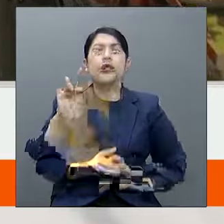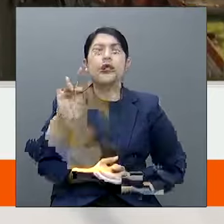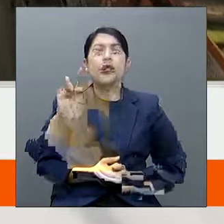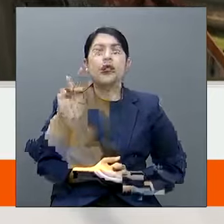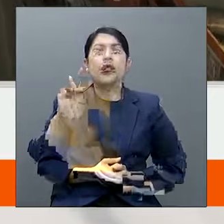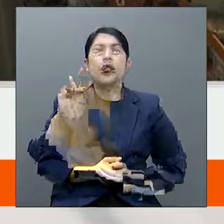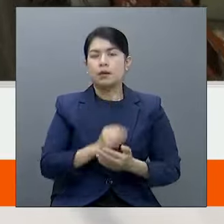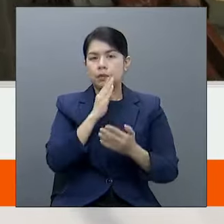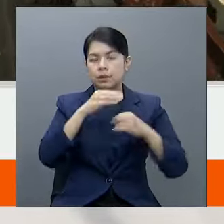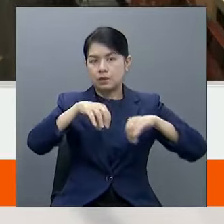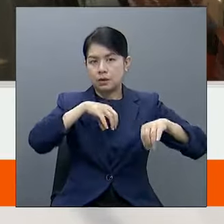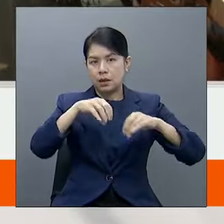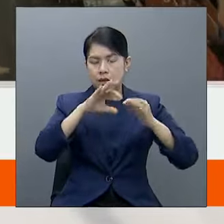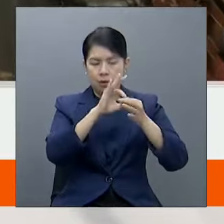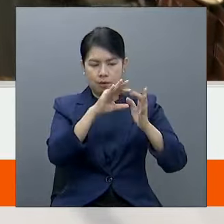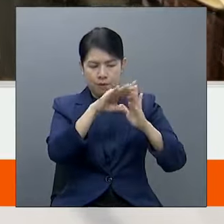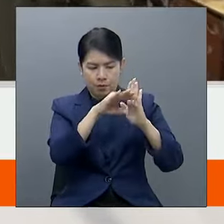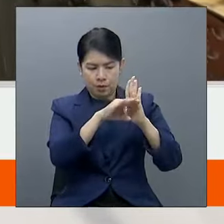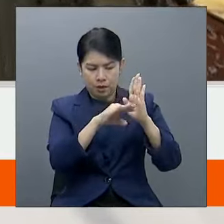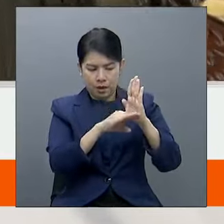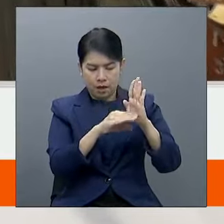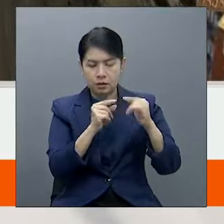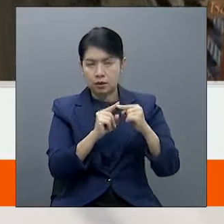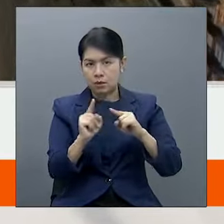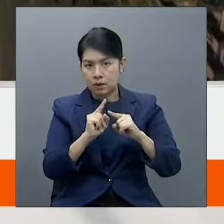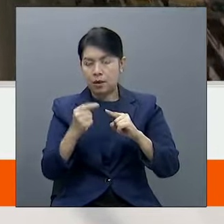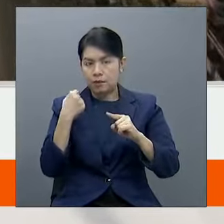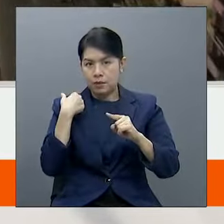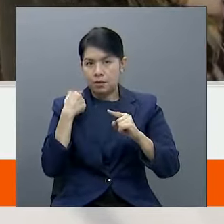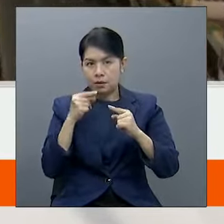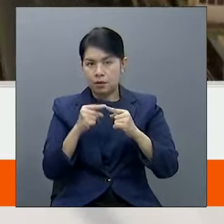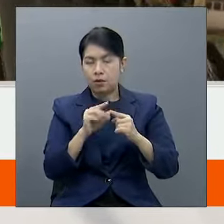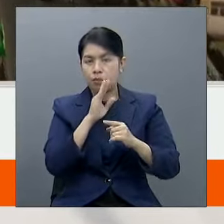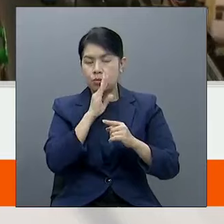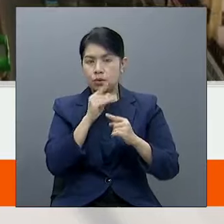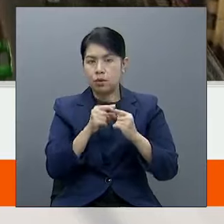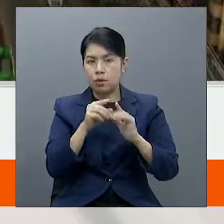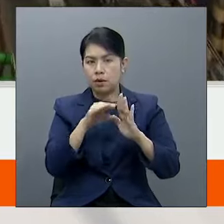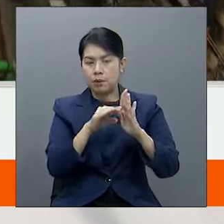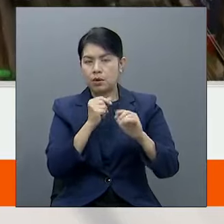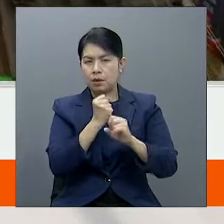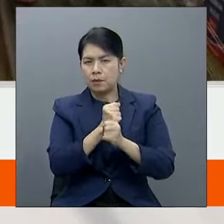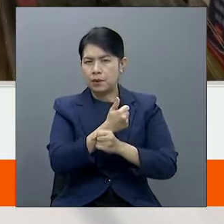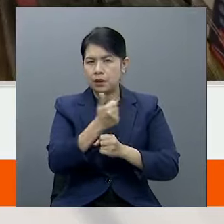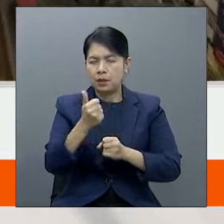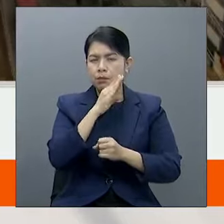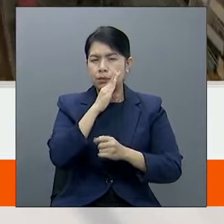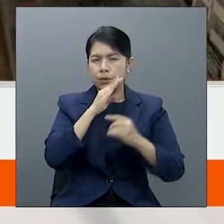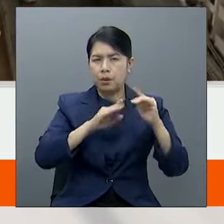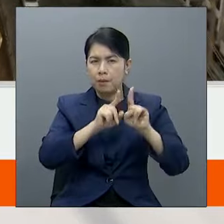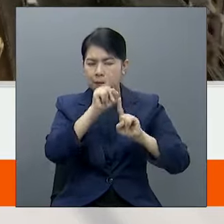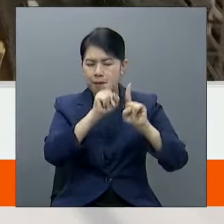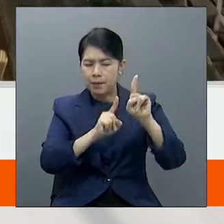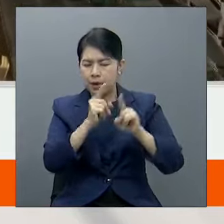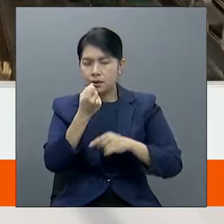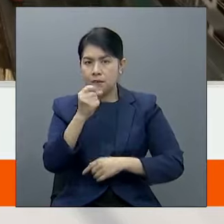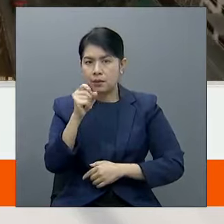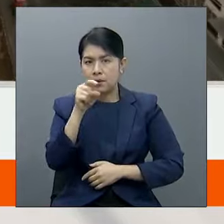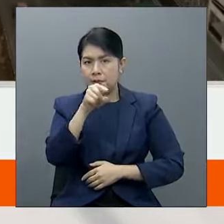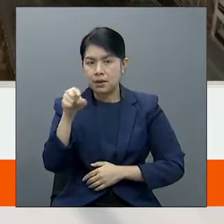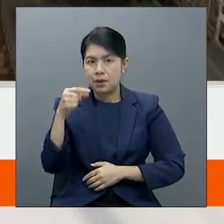นการกันดีๆนะครับแล้วก็ถ้าการประเมินว่า 11% ที่เหลือเนี่ยนะครับมันจะเสร็จกล